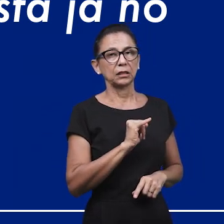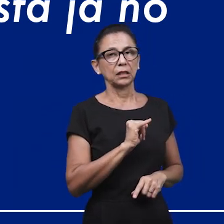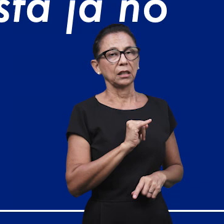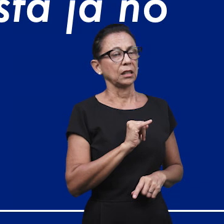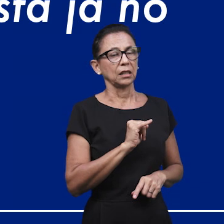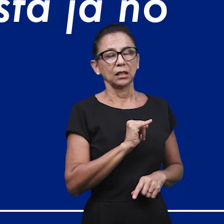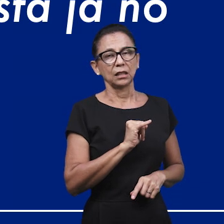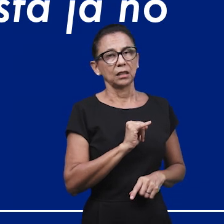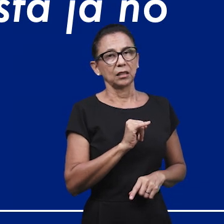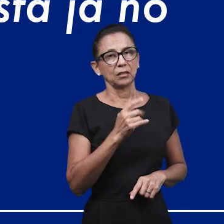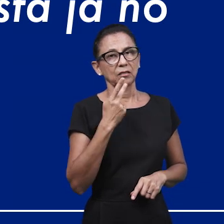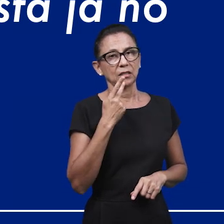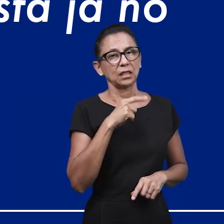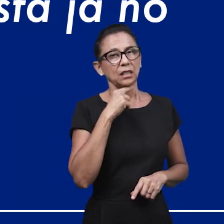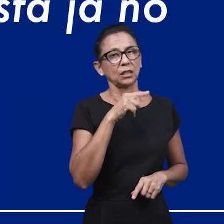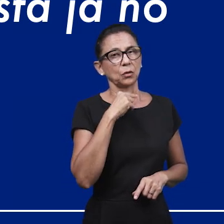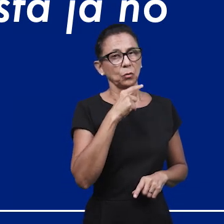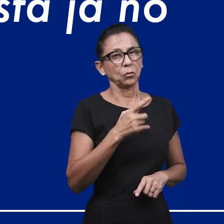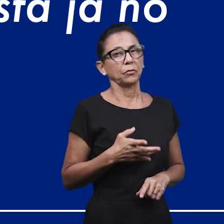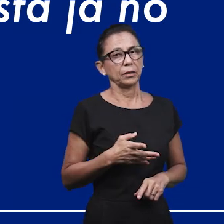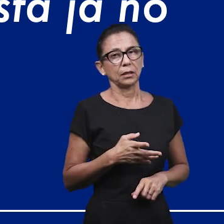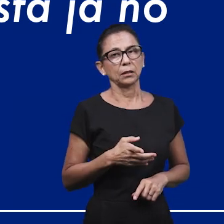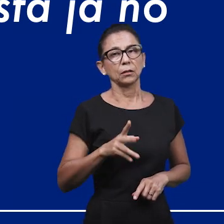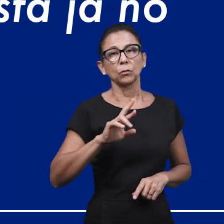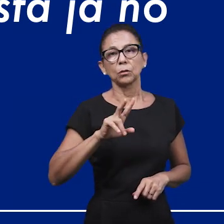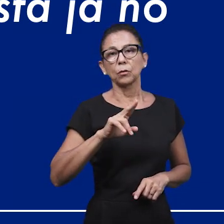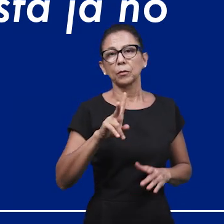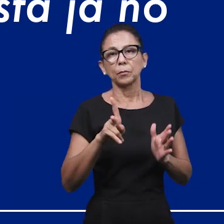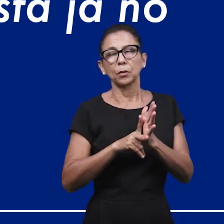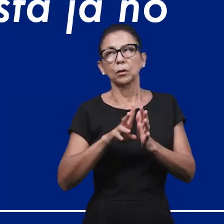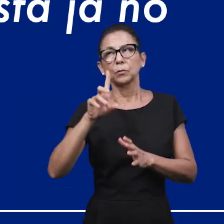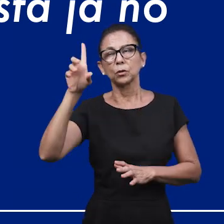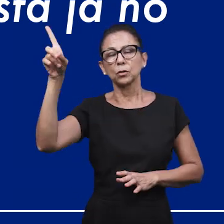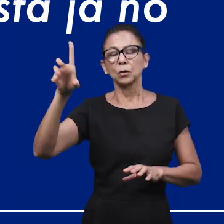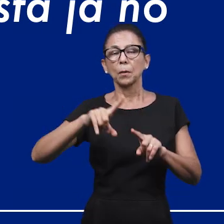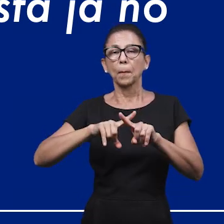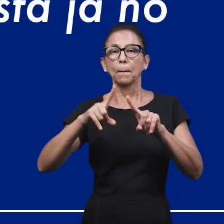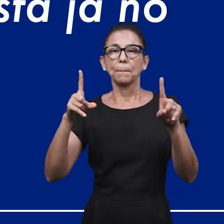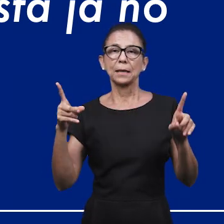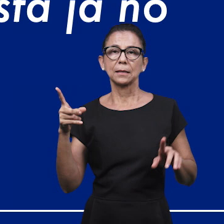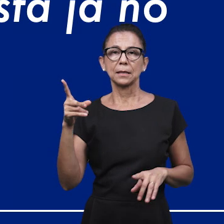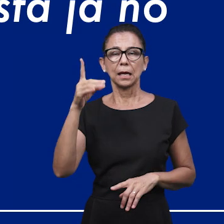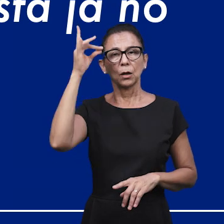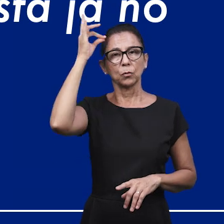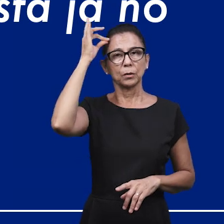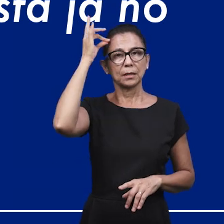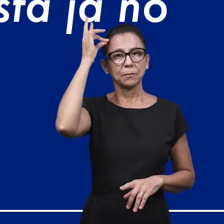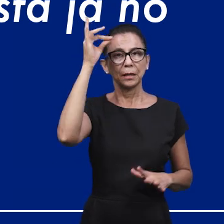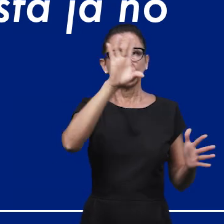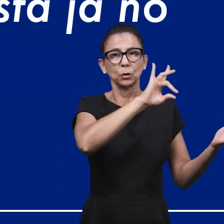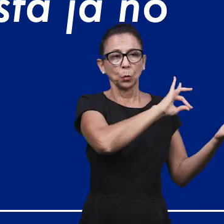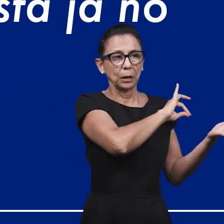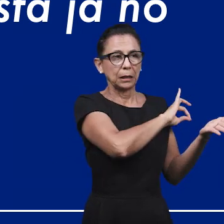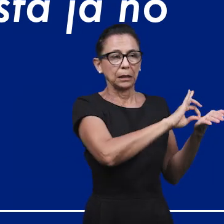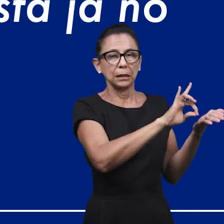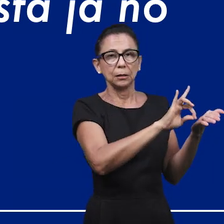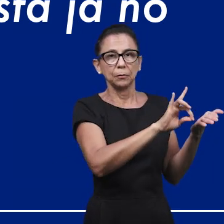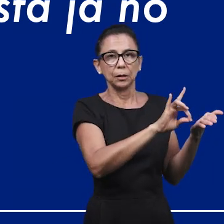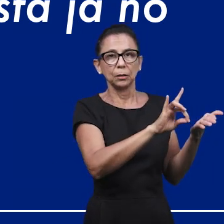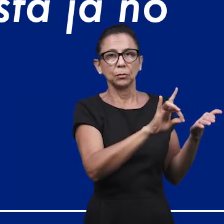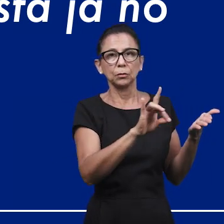chair n'est pas de Dieu, mais celui-là est l'esprit de l'Antichrist, lequel vous avez